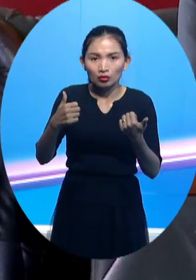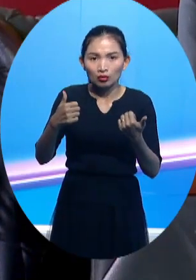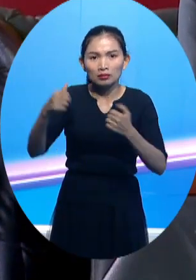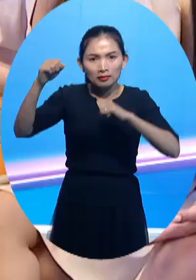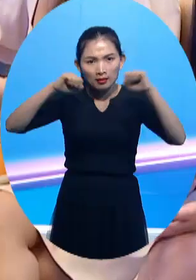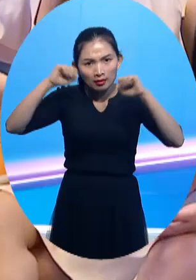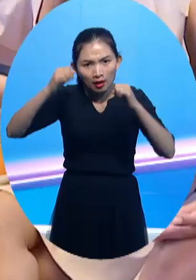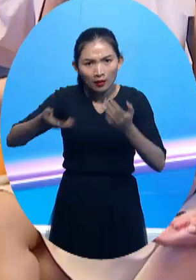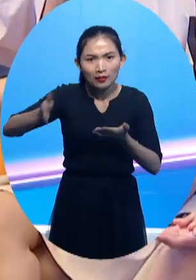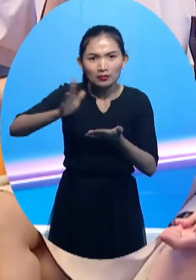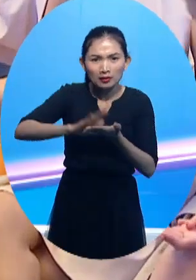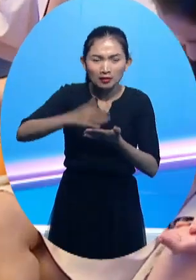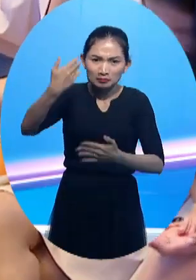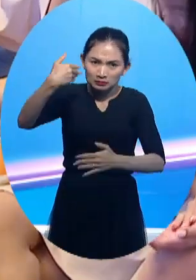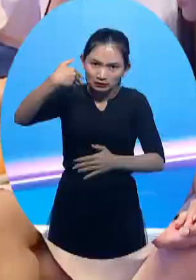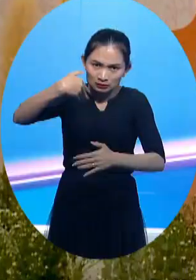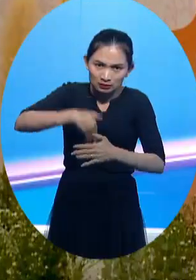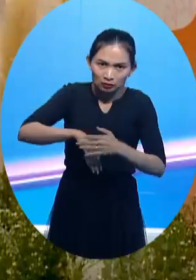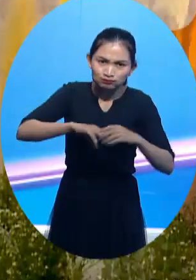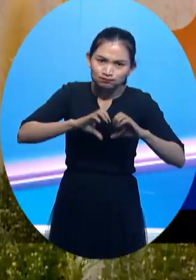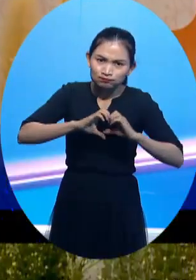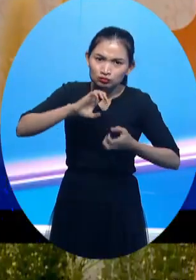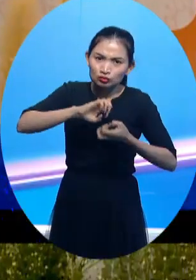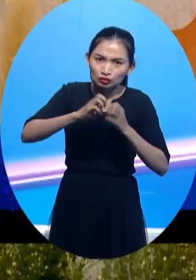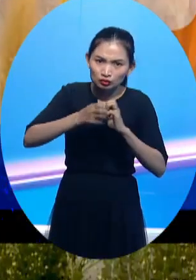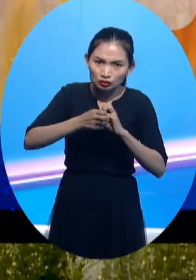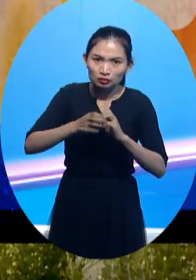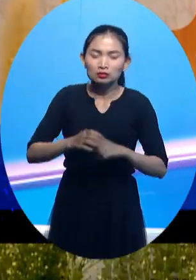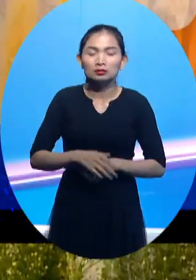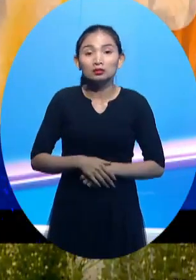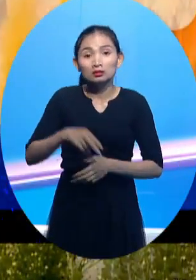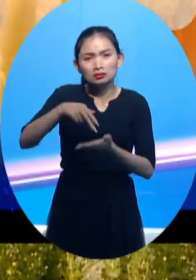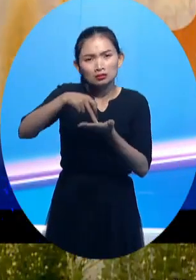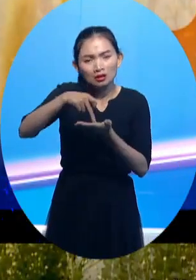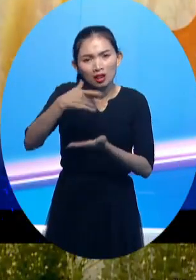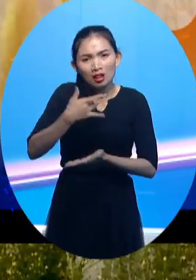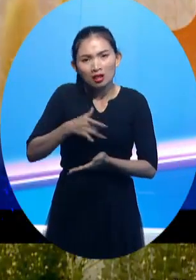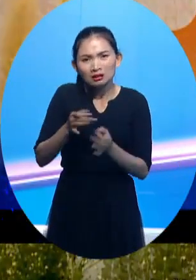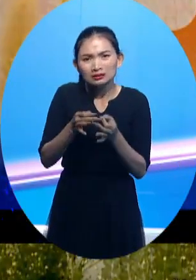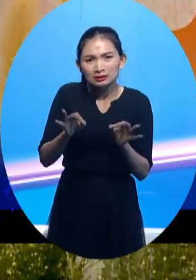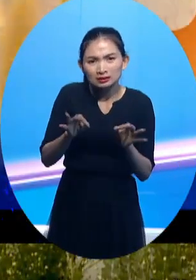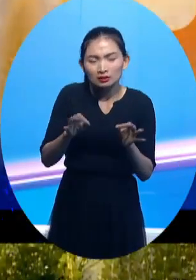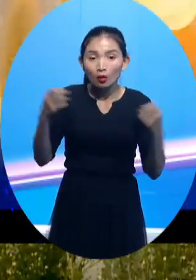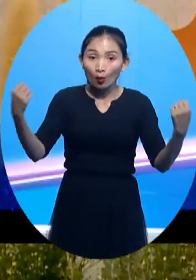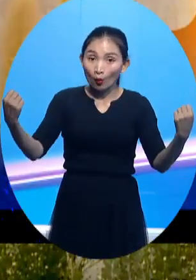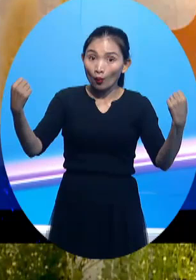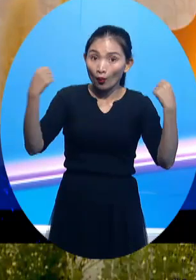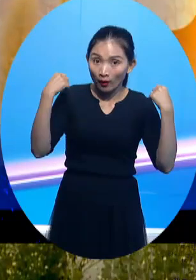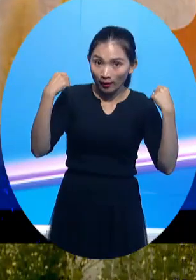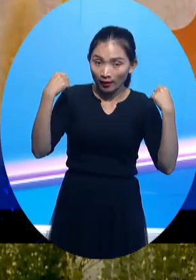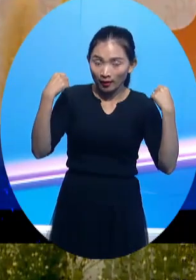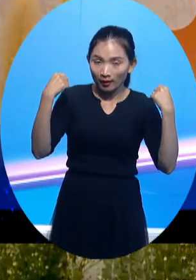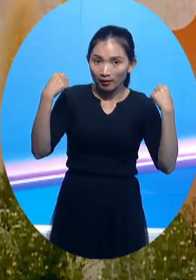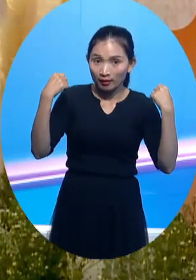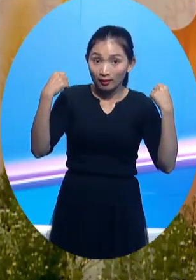để đạt đến trạng thái h phc An Nhiên Yoga có lợi ích như thế nào đối với sức khỏe của một con người Nếu như mình chỉ coi trên phương diện sức